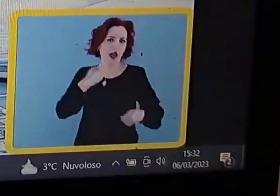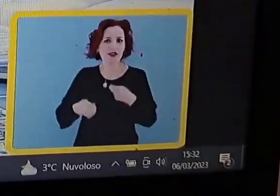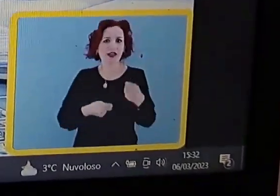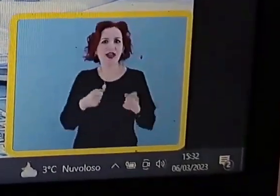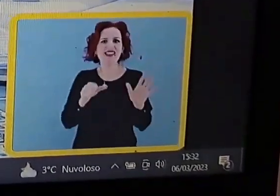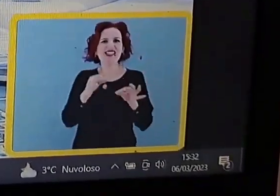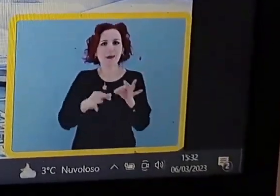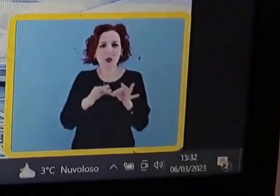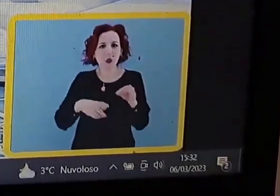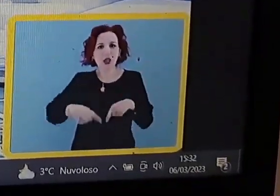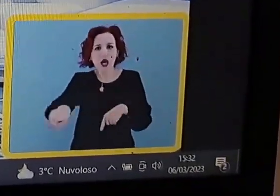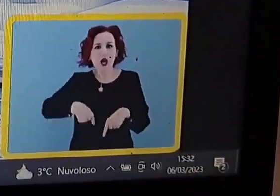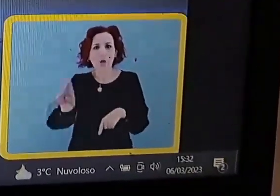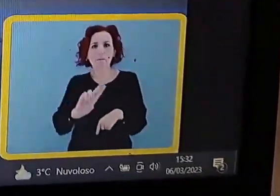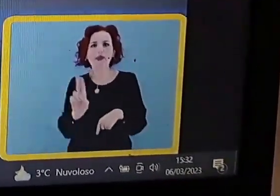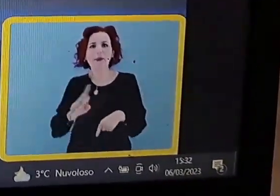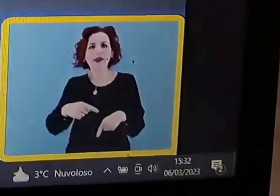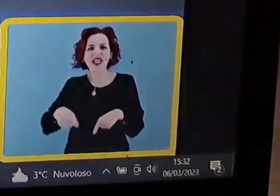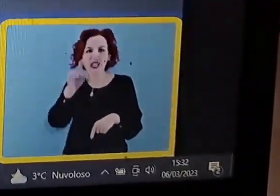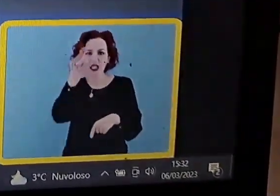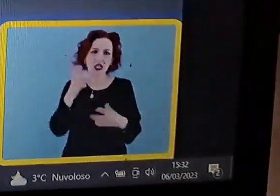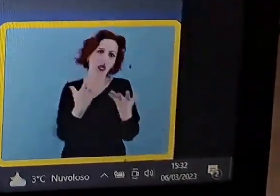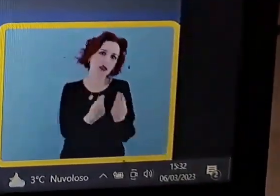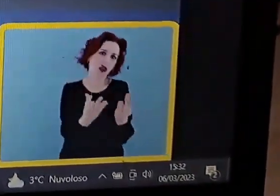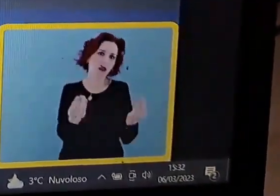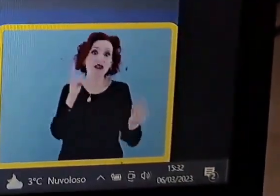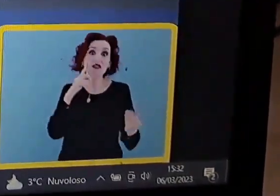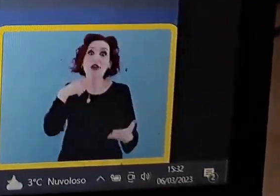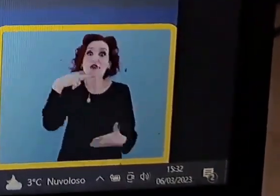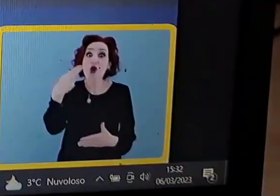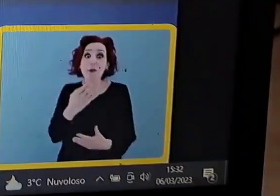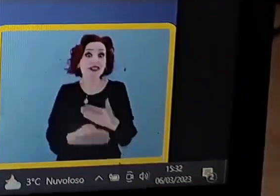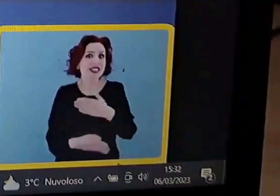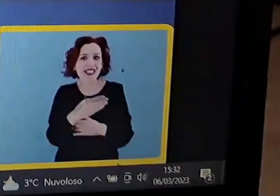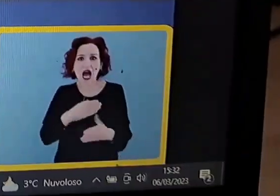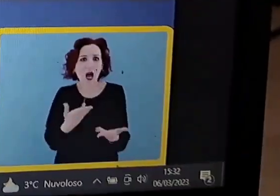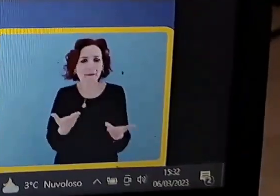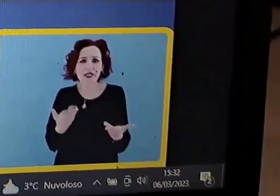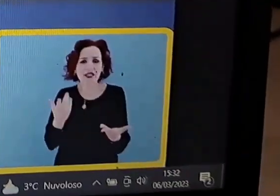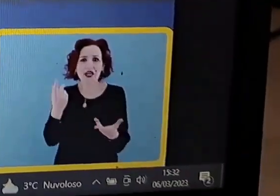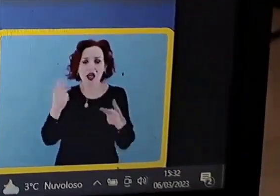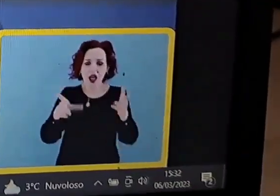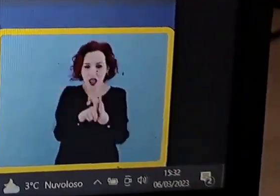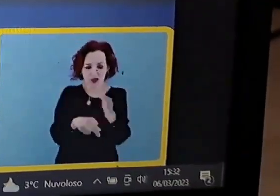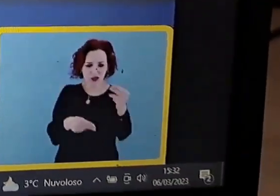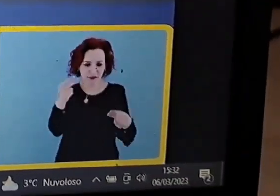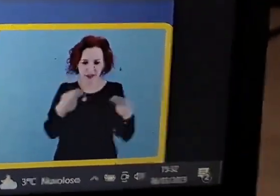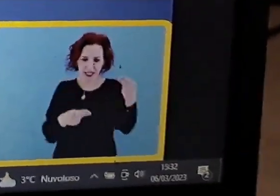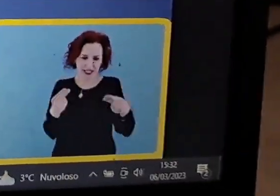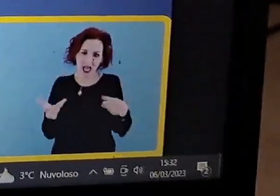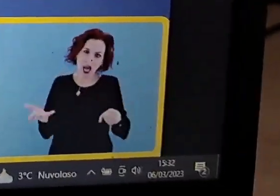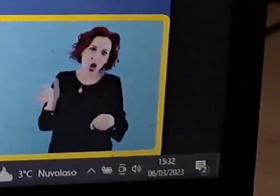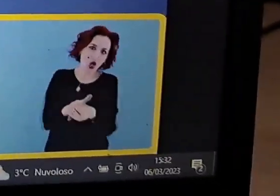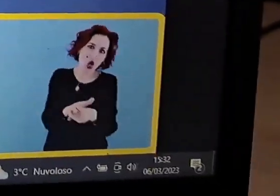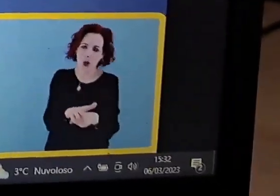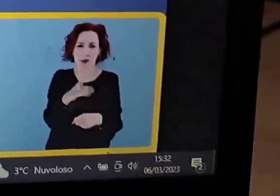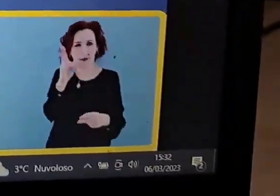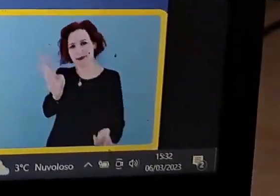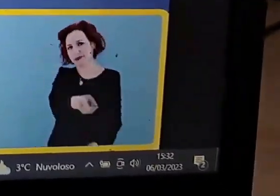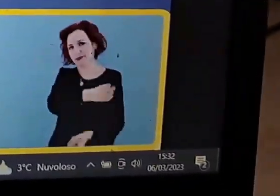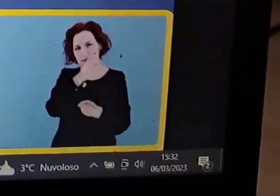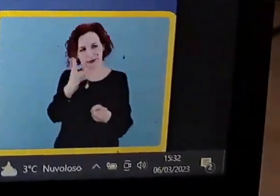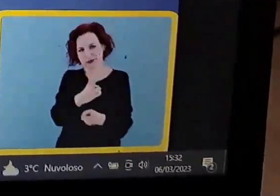pipì ogni 6 minuti in Italia ce n'è veramente tanta. Se fosse dichiarata disabile non ci sarebbe nessuna manovra economica che